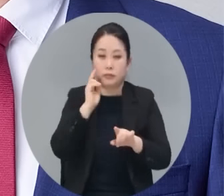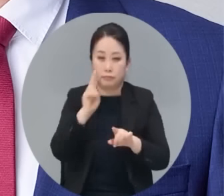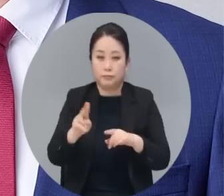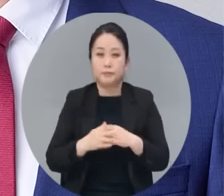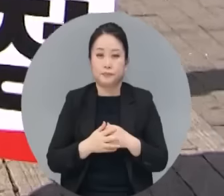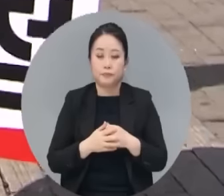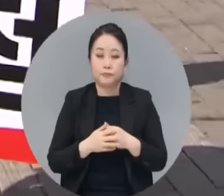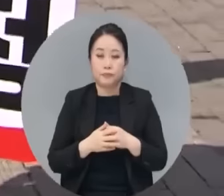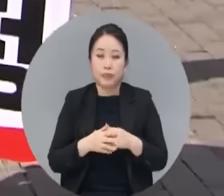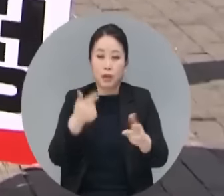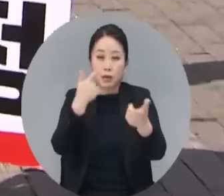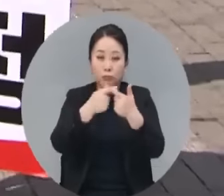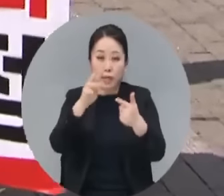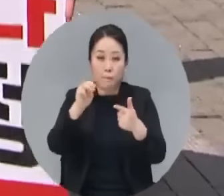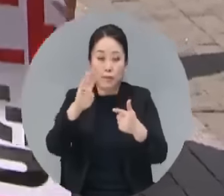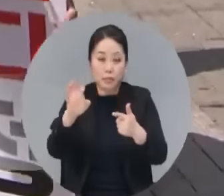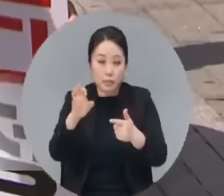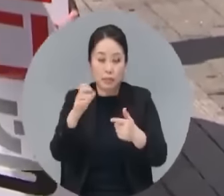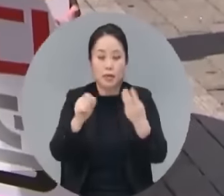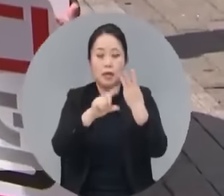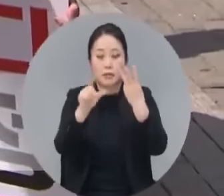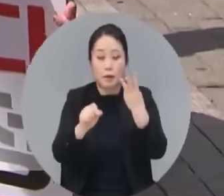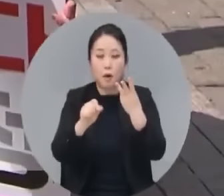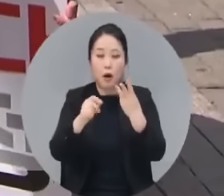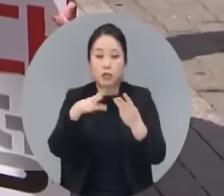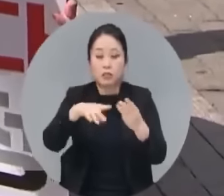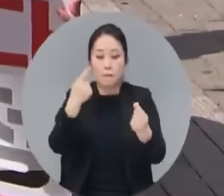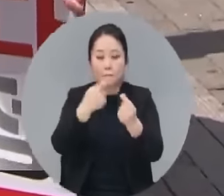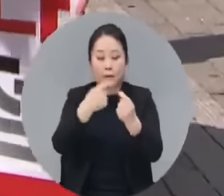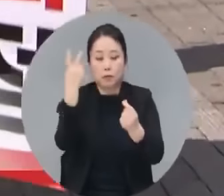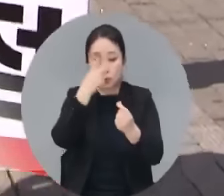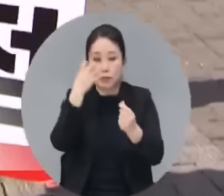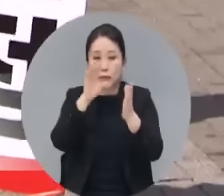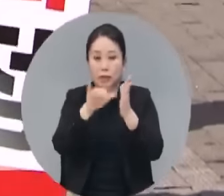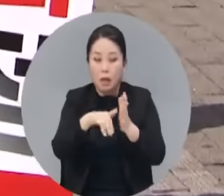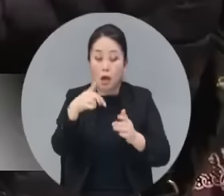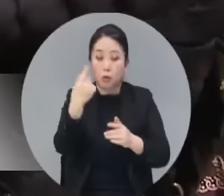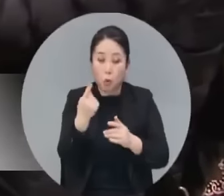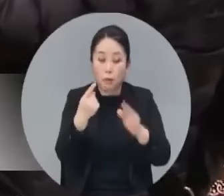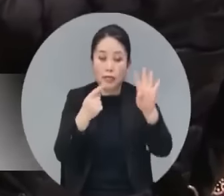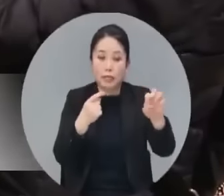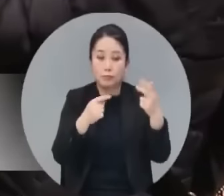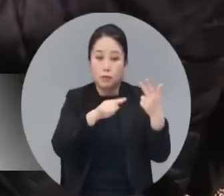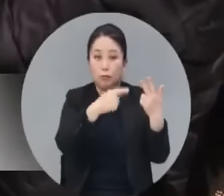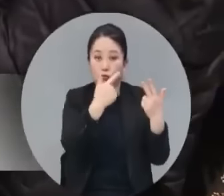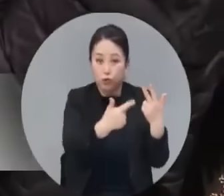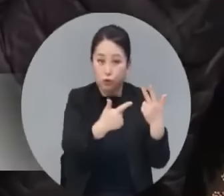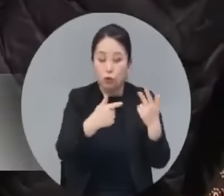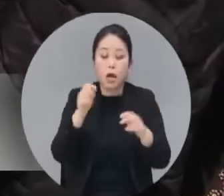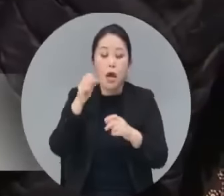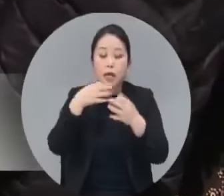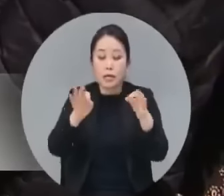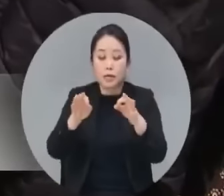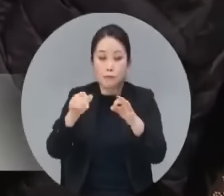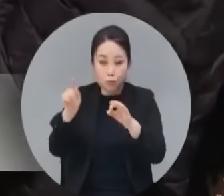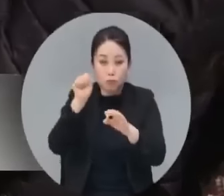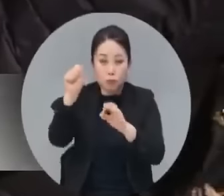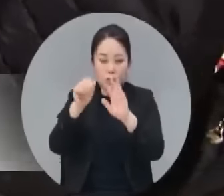보였습니다 부산 MBC 지난달 첫 여론 조사에서 노후보가 47.6% 김후보